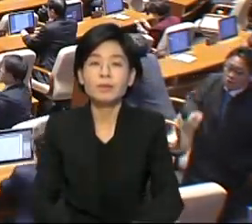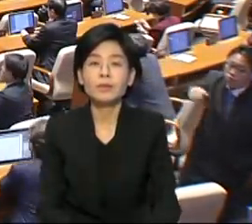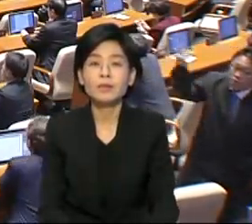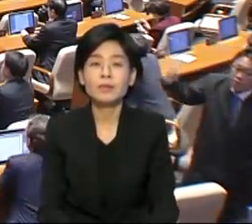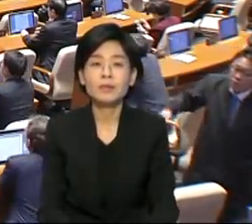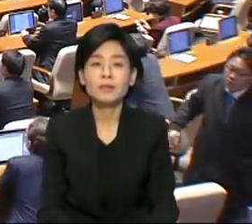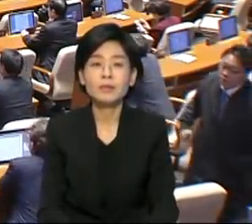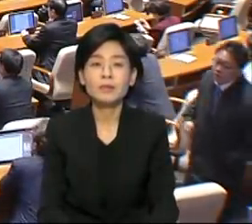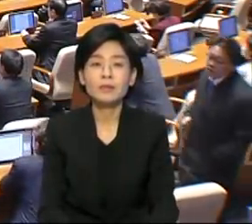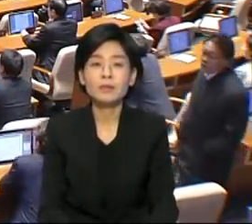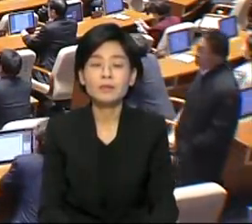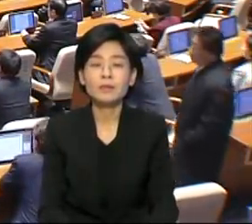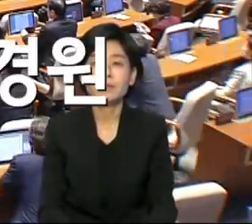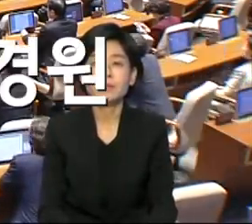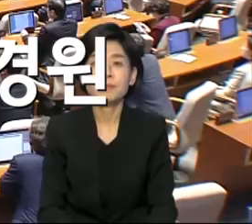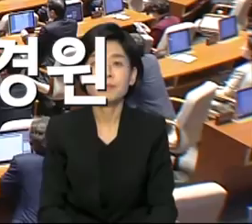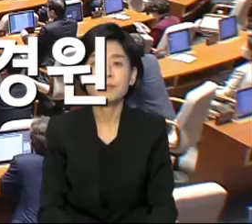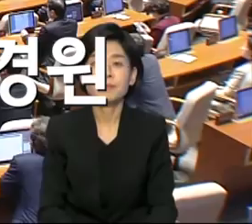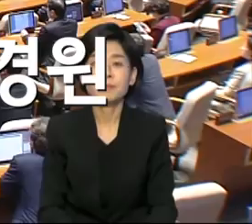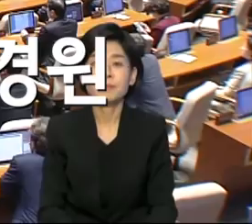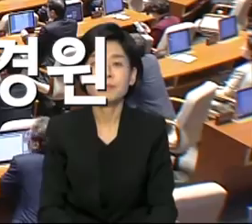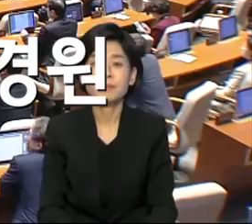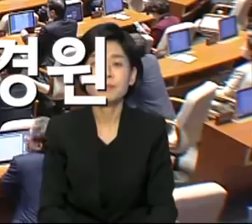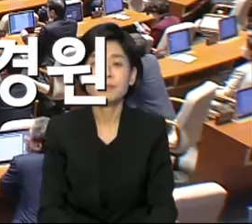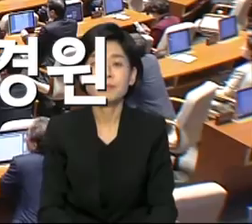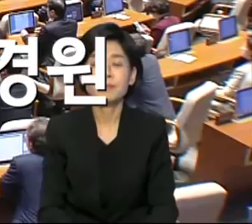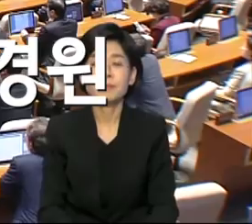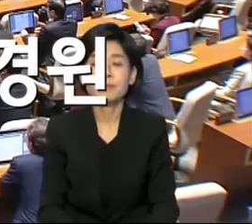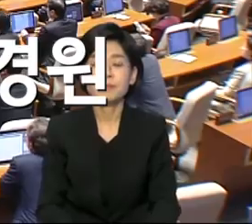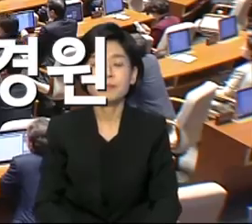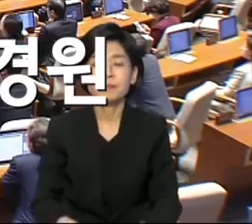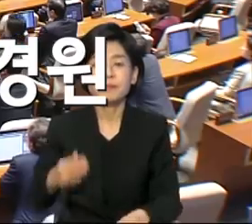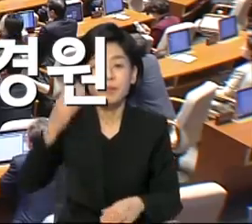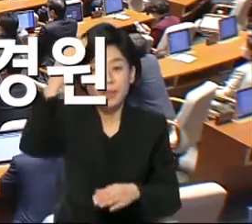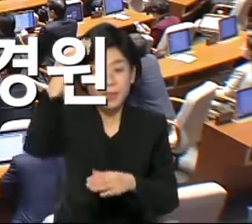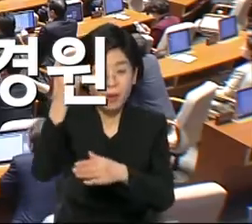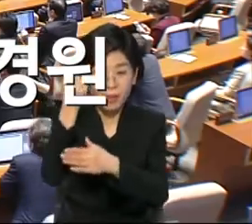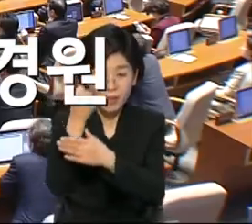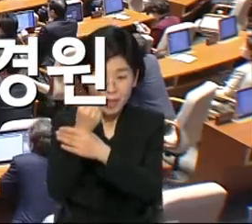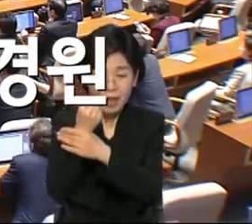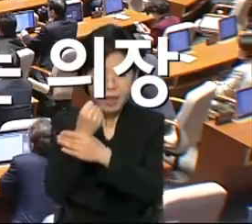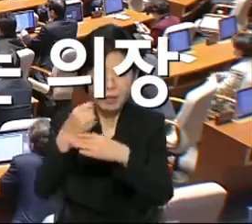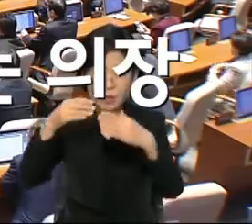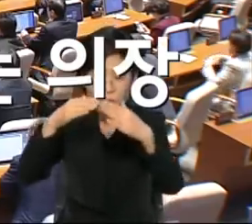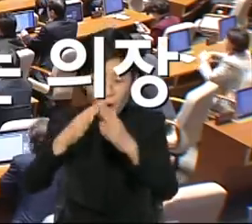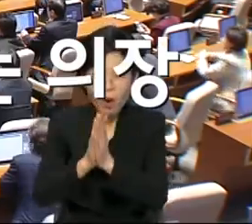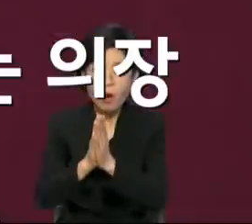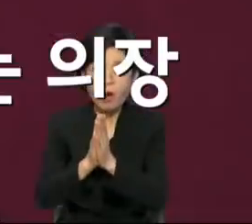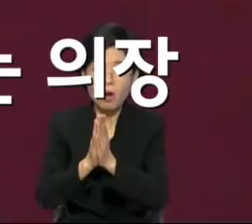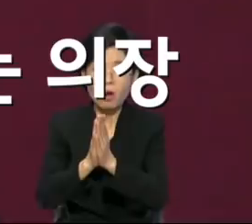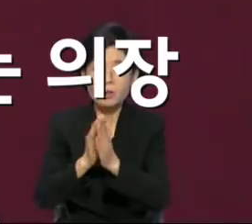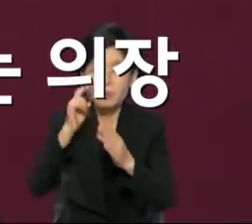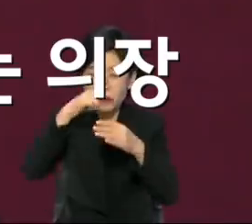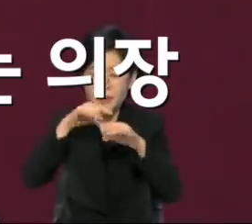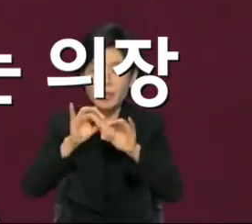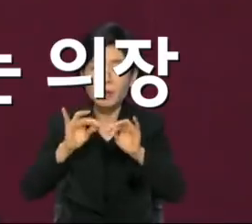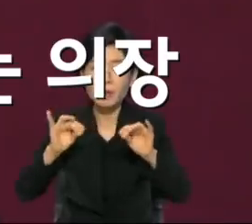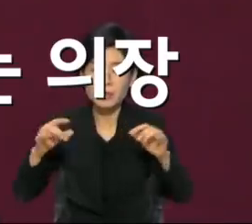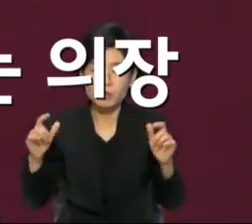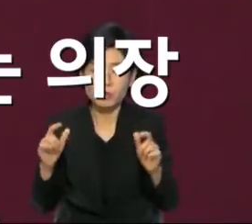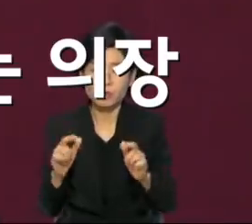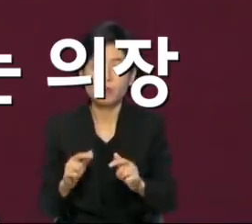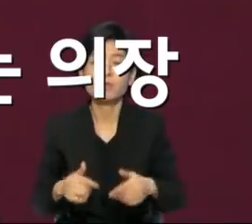좀 조용해 주세요. 탈석탄으로 미세먼지를 줄여야 하는데 그런 발언